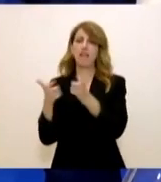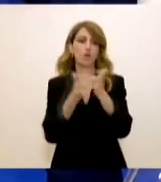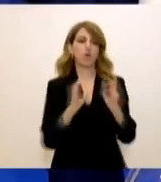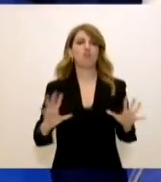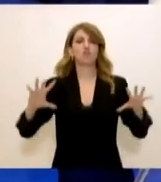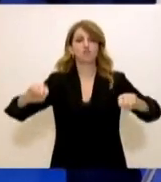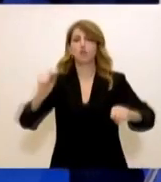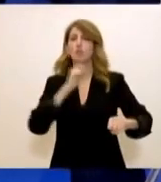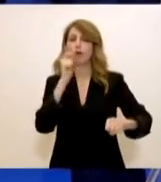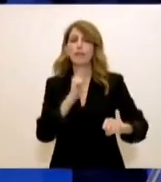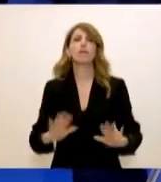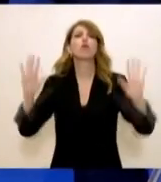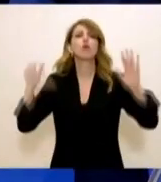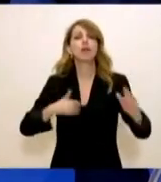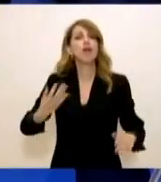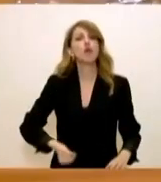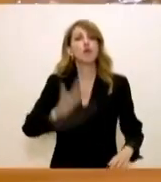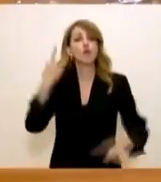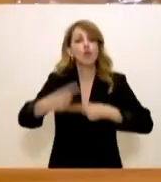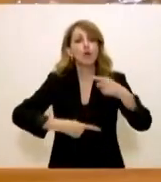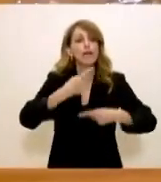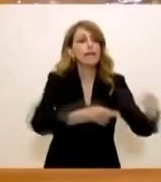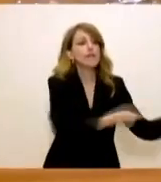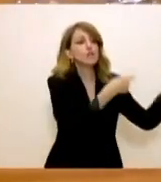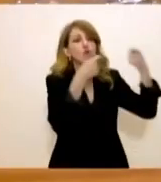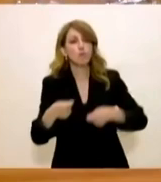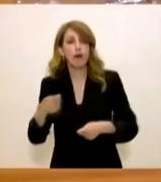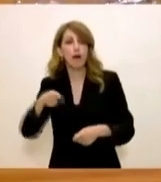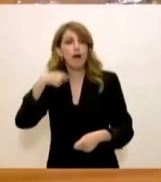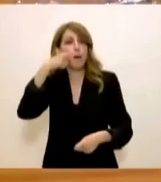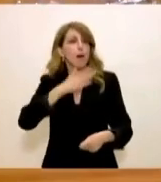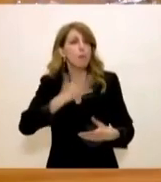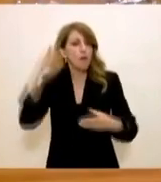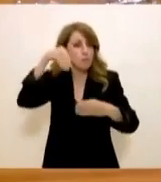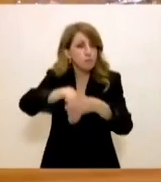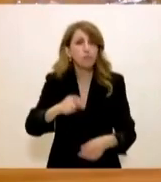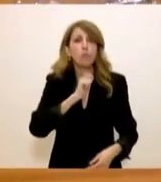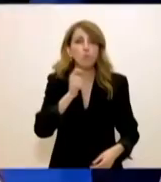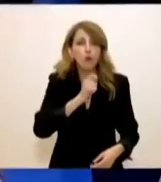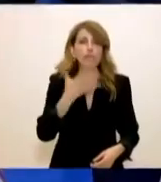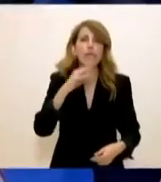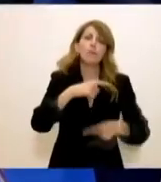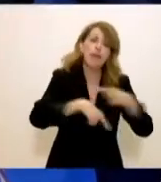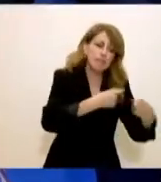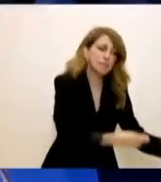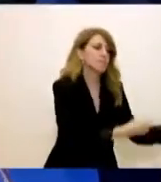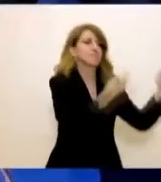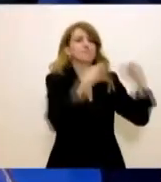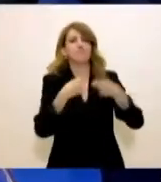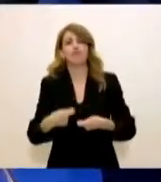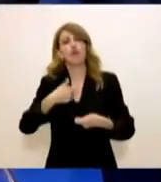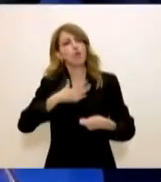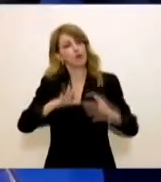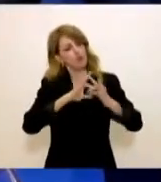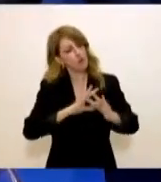να τιμήσω και να πω ότι λίγα πράγματα για